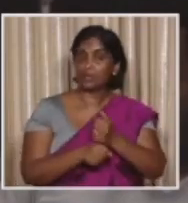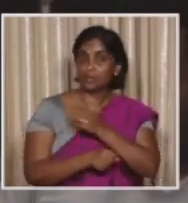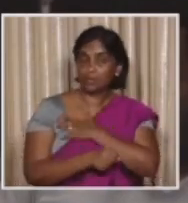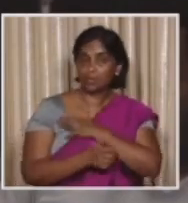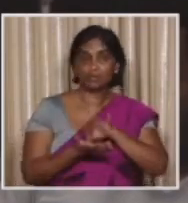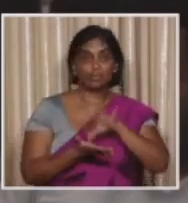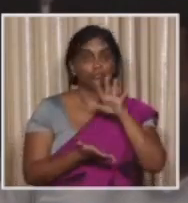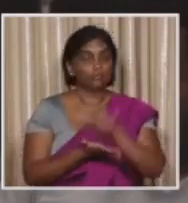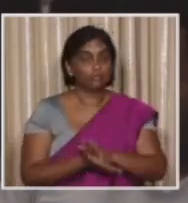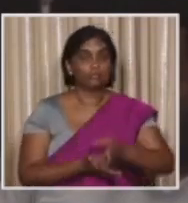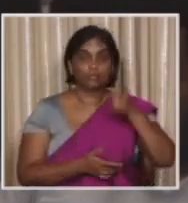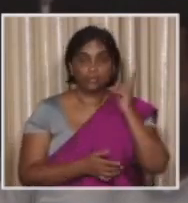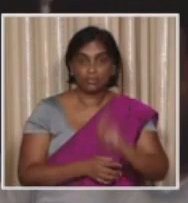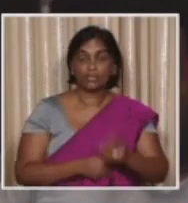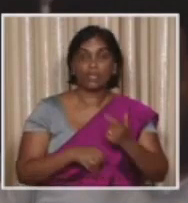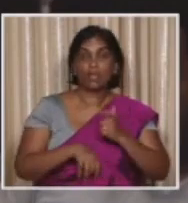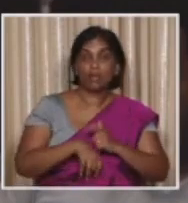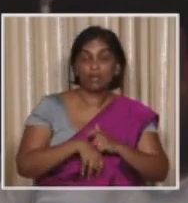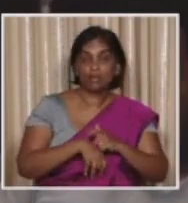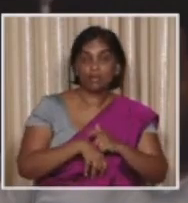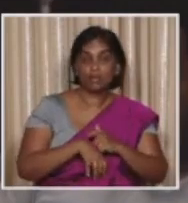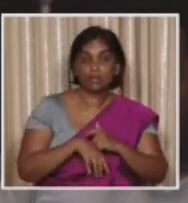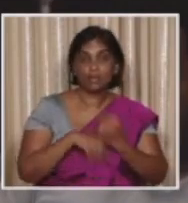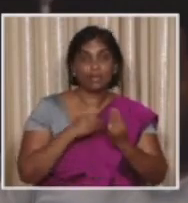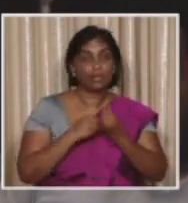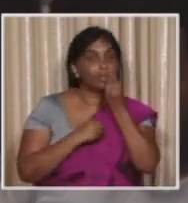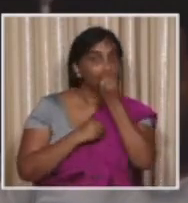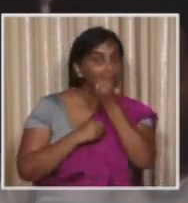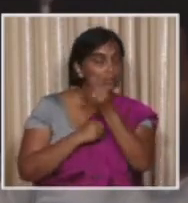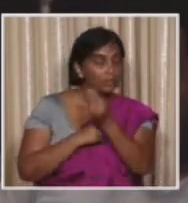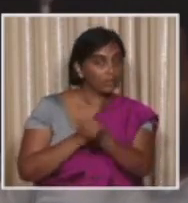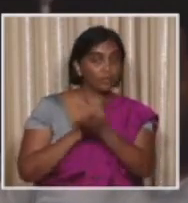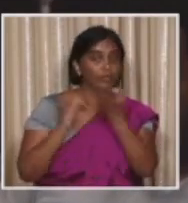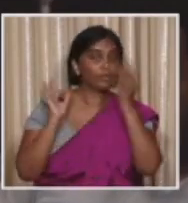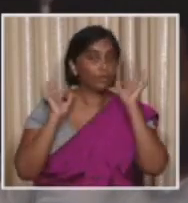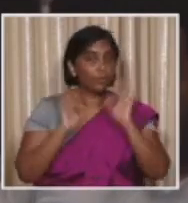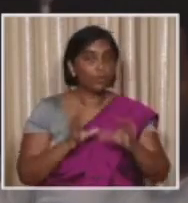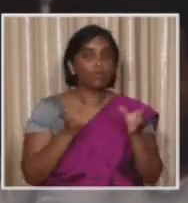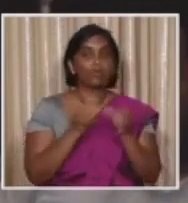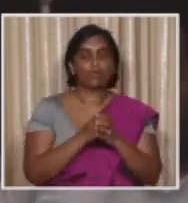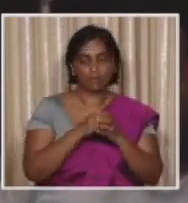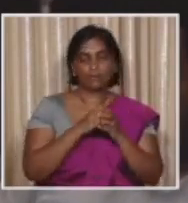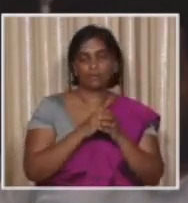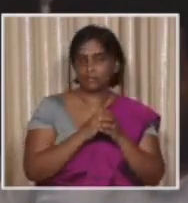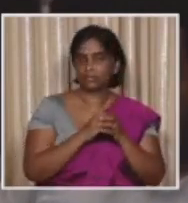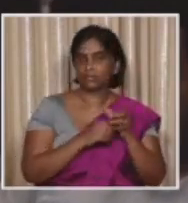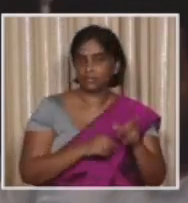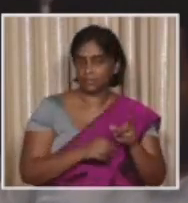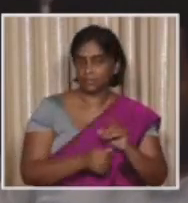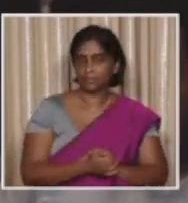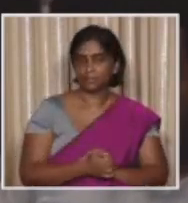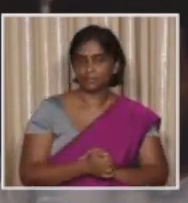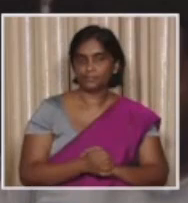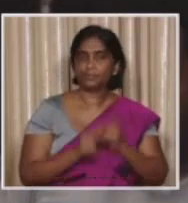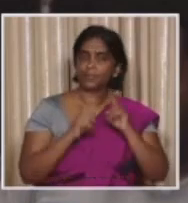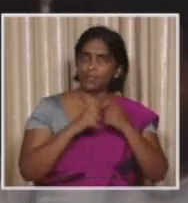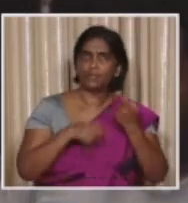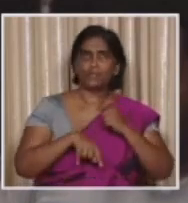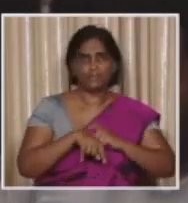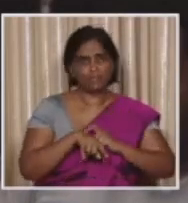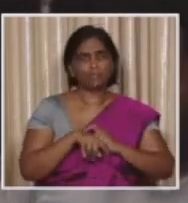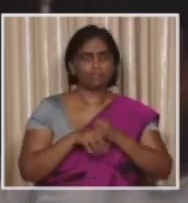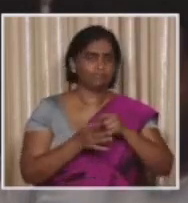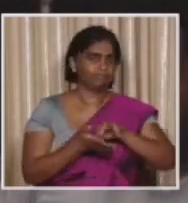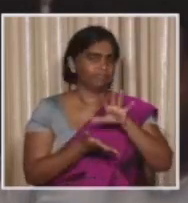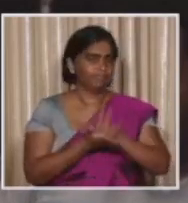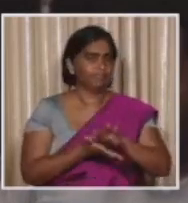තීන්දු තීරණ ගන්න ඉඩ හදන්න දෙන්න නැතුව කටයුතු කරපු කණ්ඩායම් පිළිබඳව. විවිධ අවස්ථාවල විවිධ